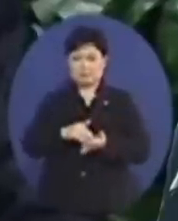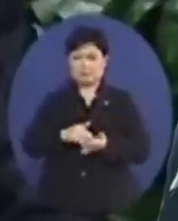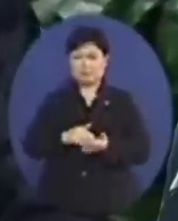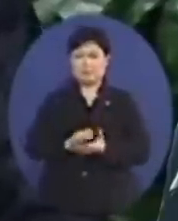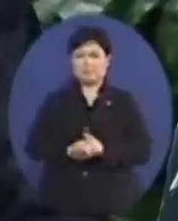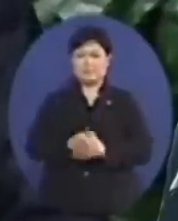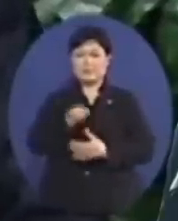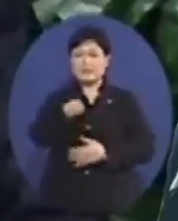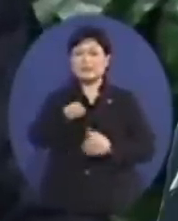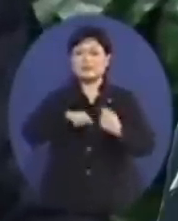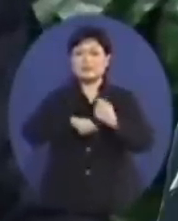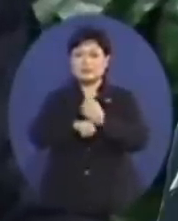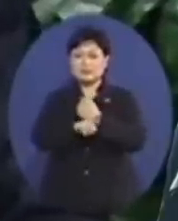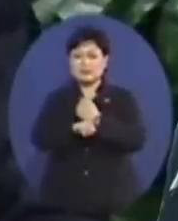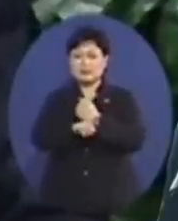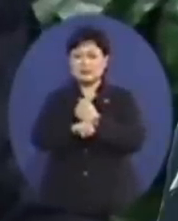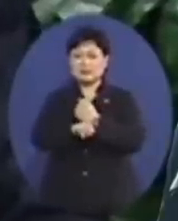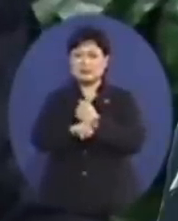이것은